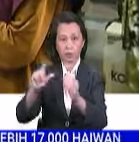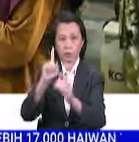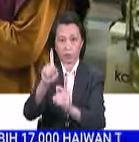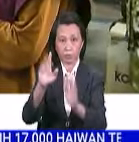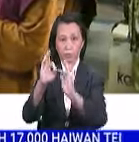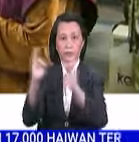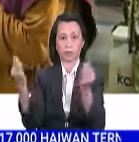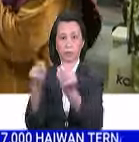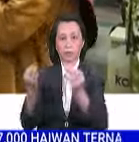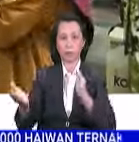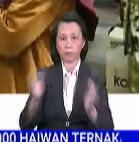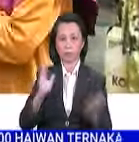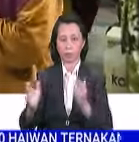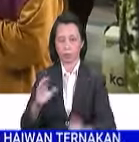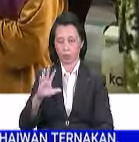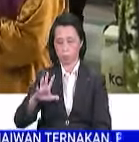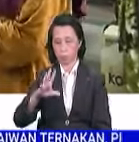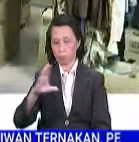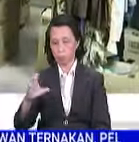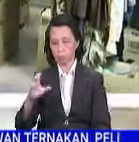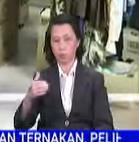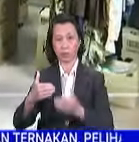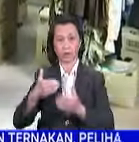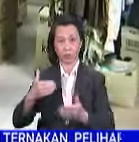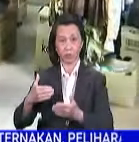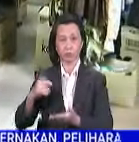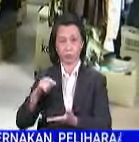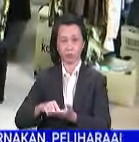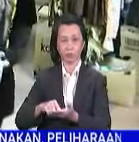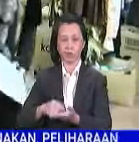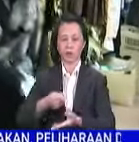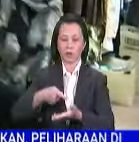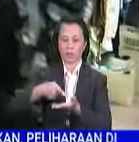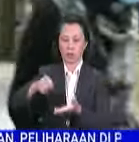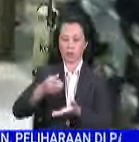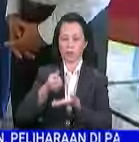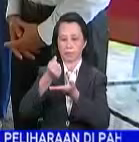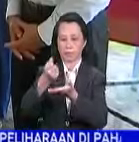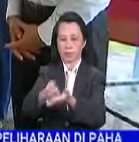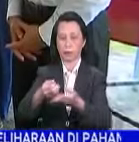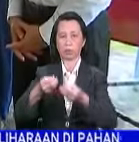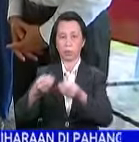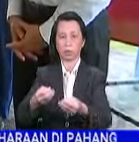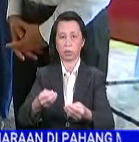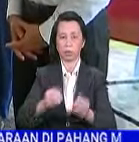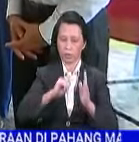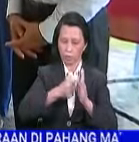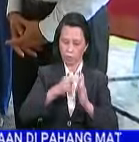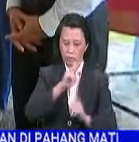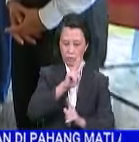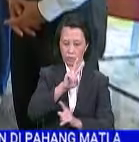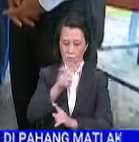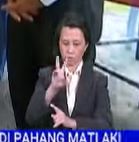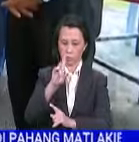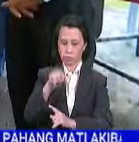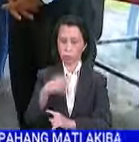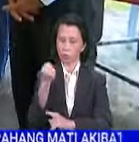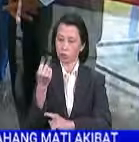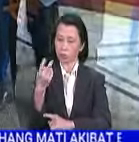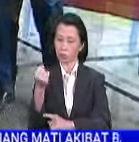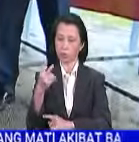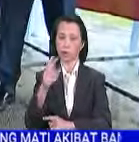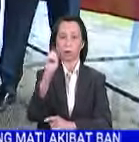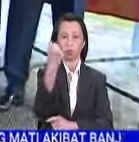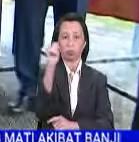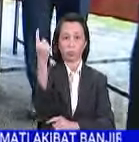rumah berbanding RM500 sebelum ini. Bayaran bantuan berkenaan disalurkan sejak 27 Disember lalu iaitu